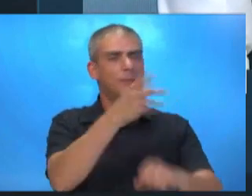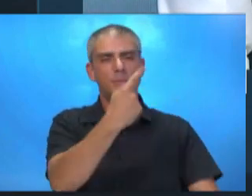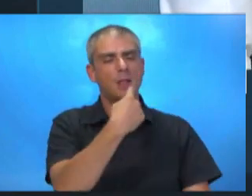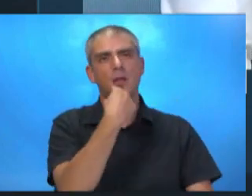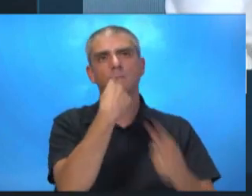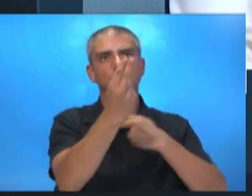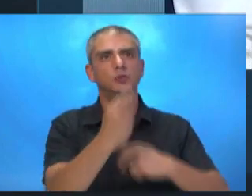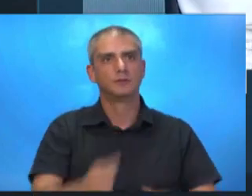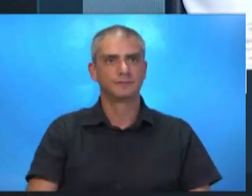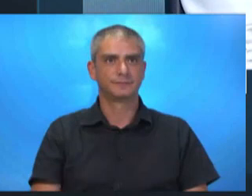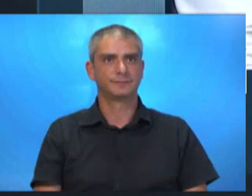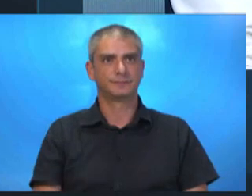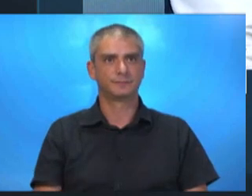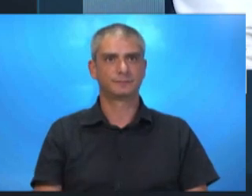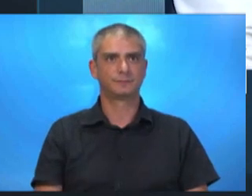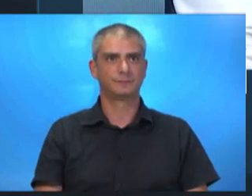לדברים?